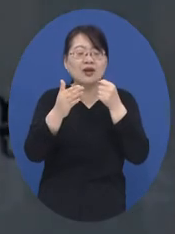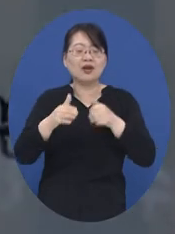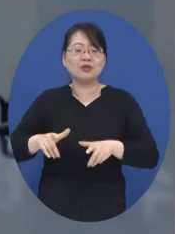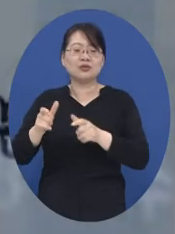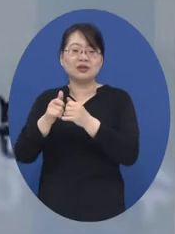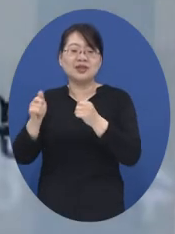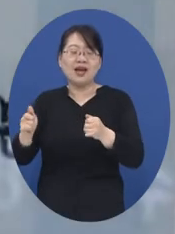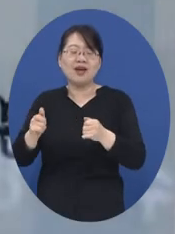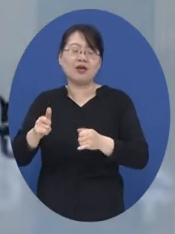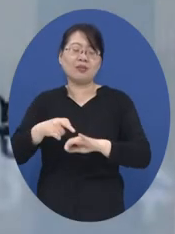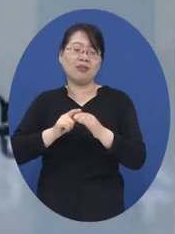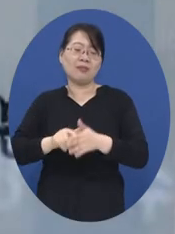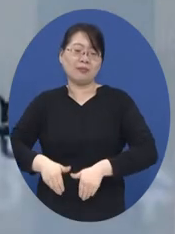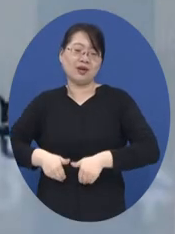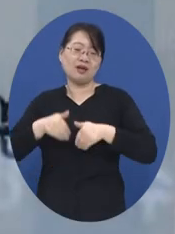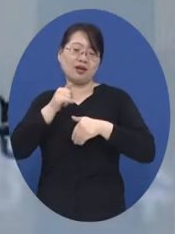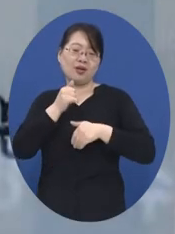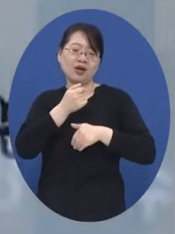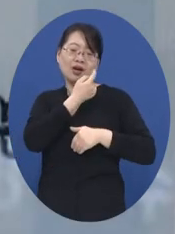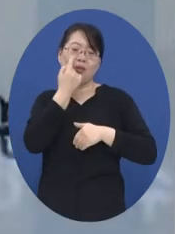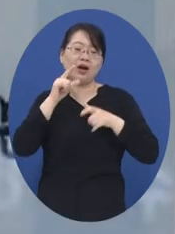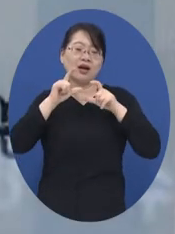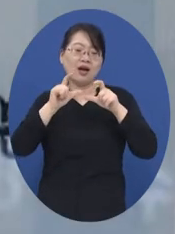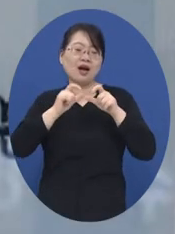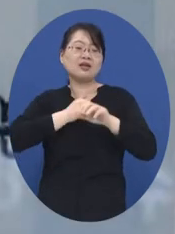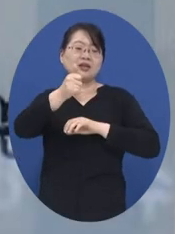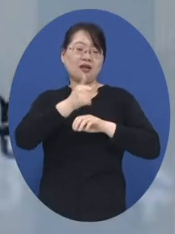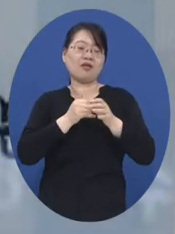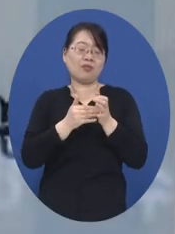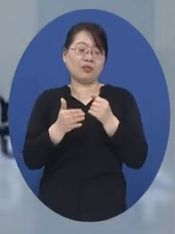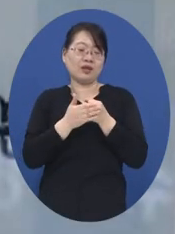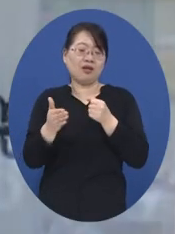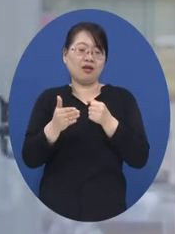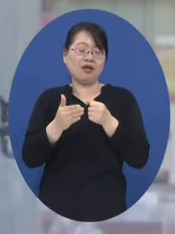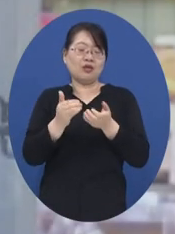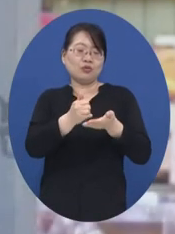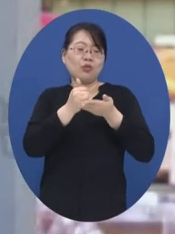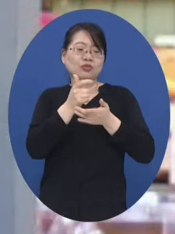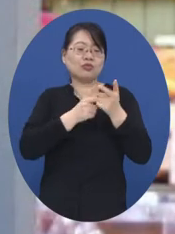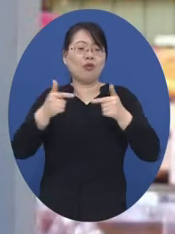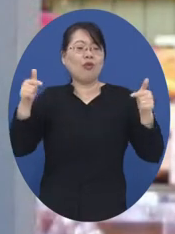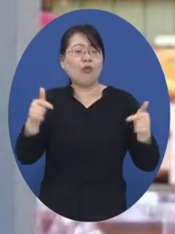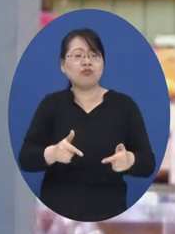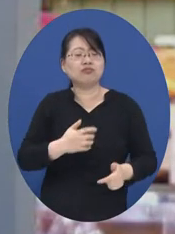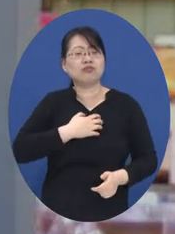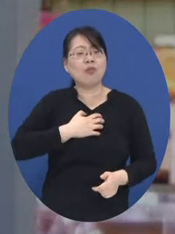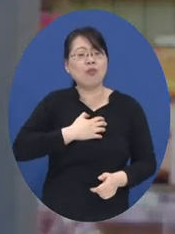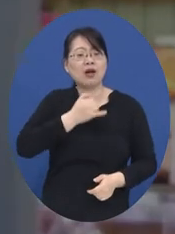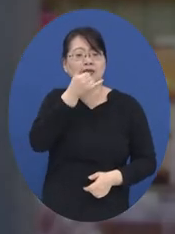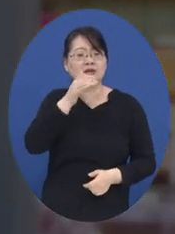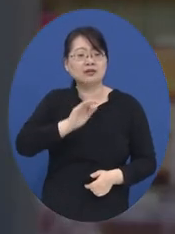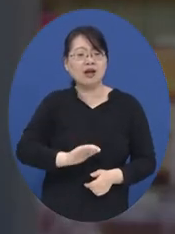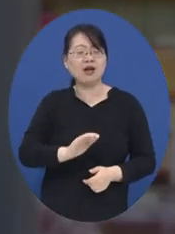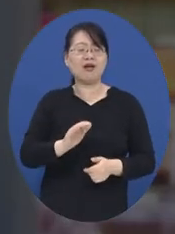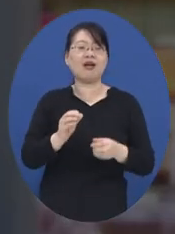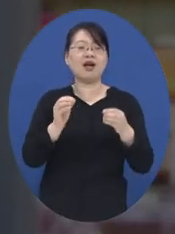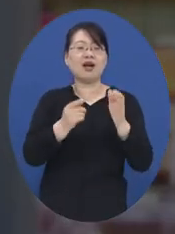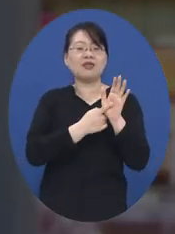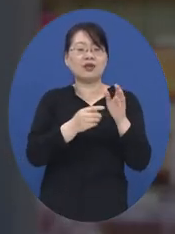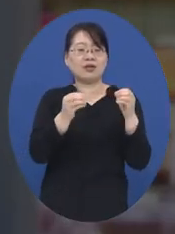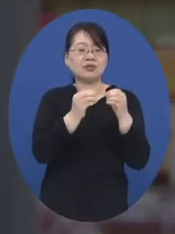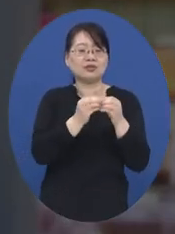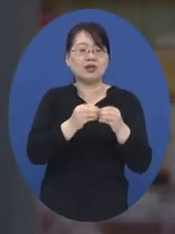안겨줬습니다. 확진자가 다녀간 빵집. 손님이 더 줄까 걱정이 될 만도 한데 안내문엔